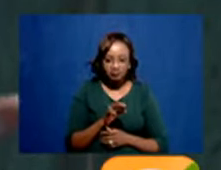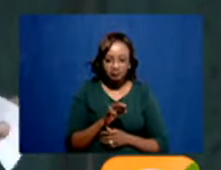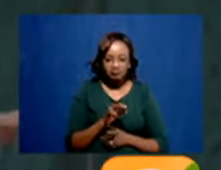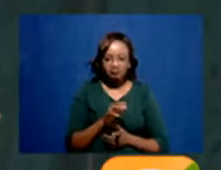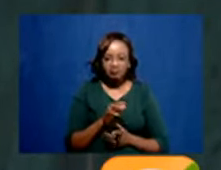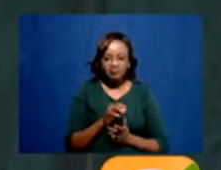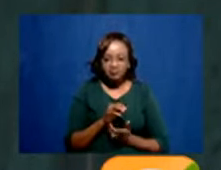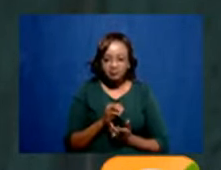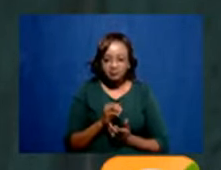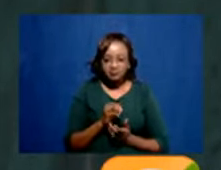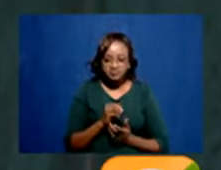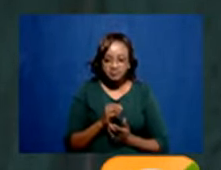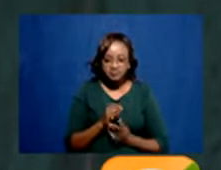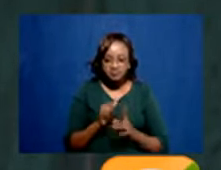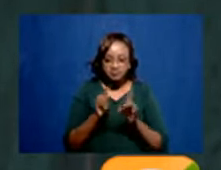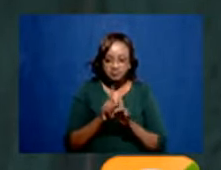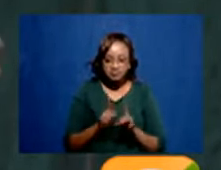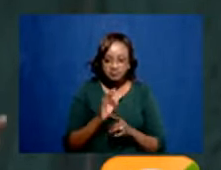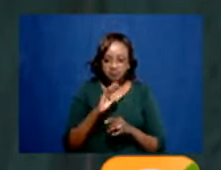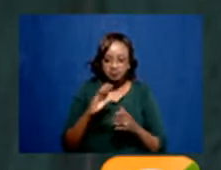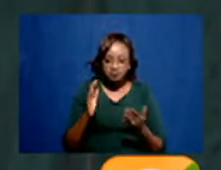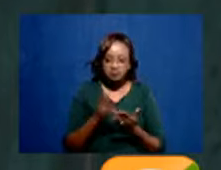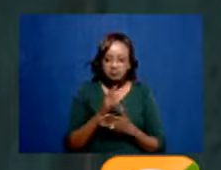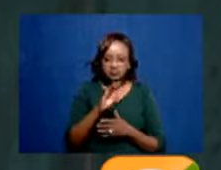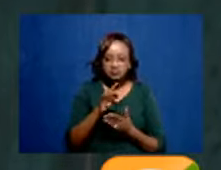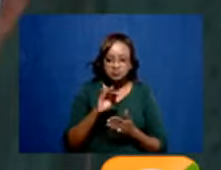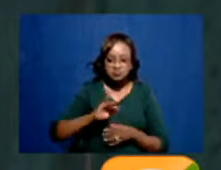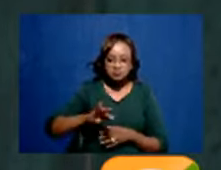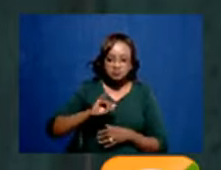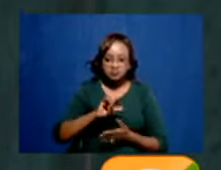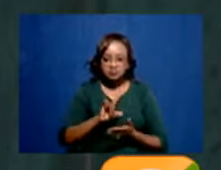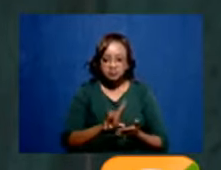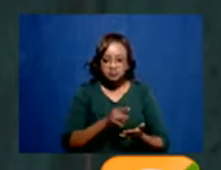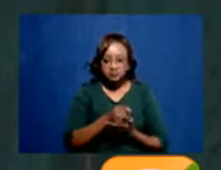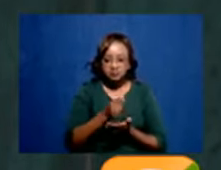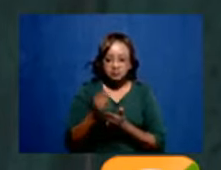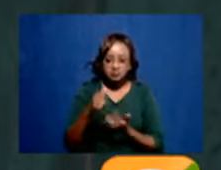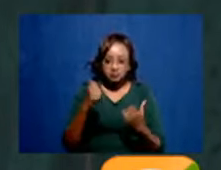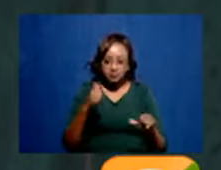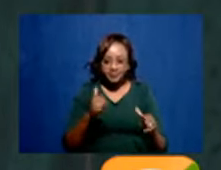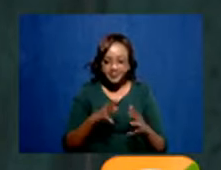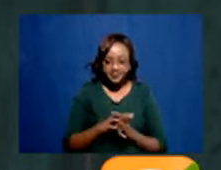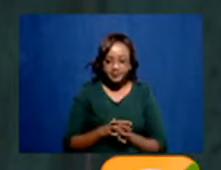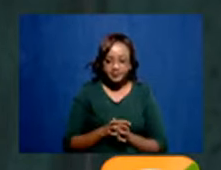tumeifutilia mbali kama serikali, hamuna deni tena. Kampuni yenu is free.